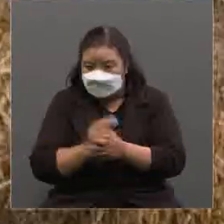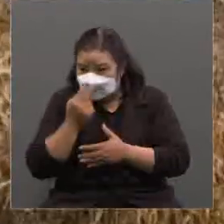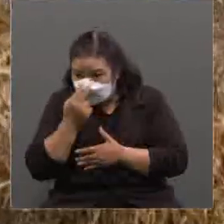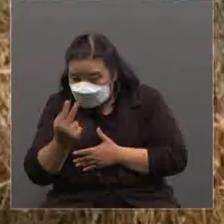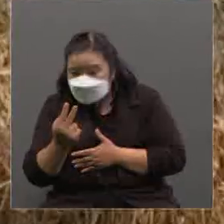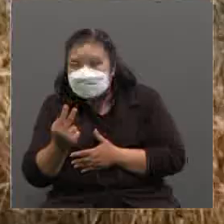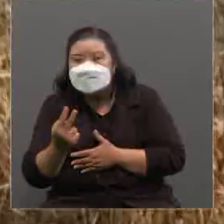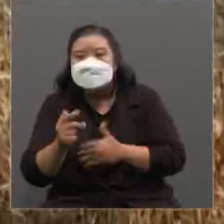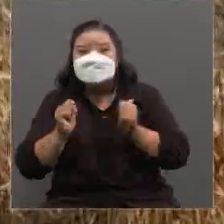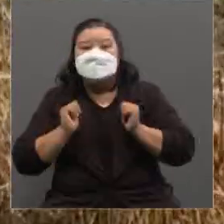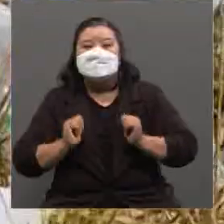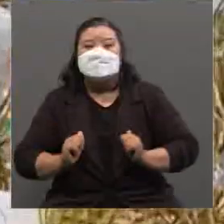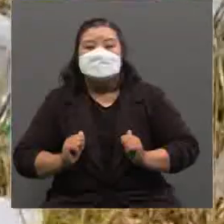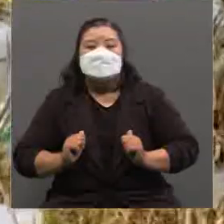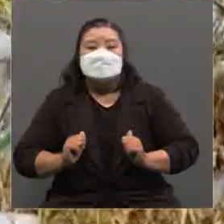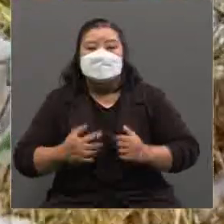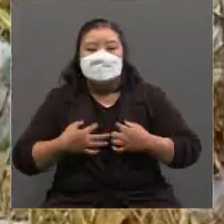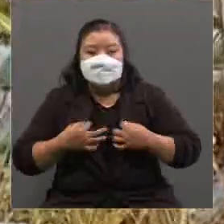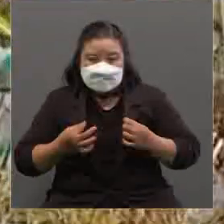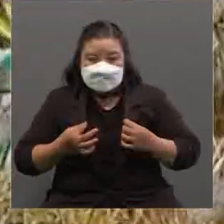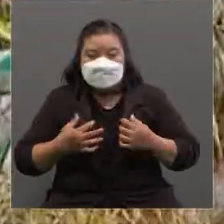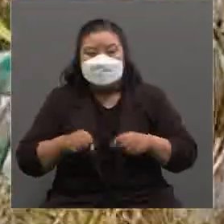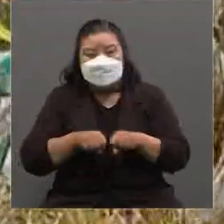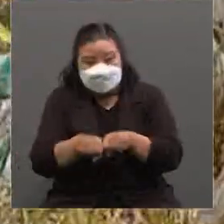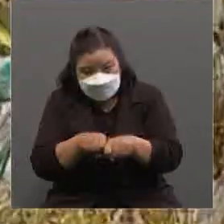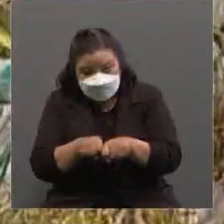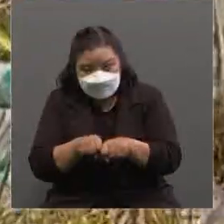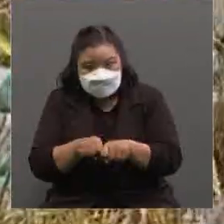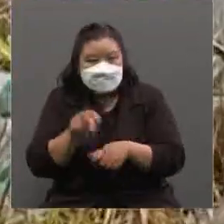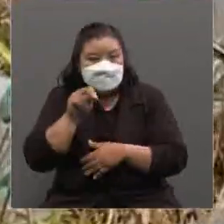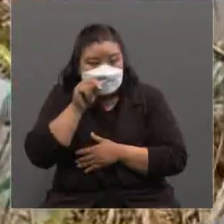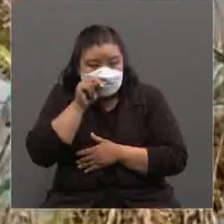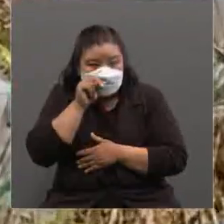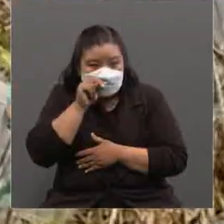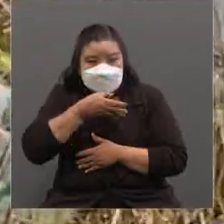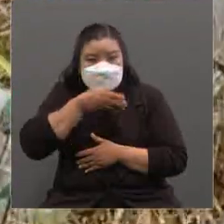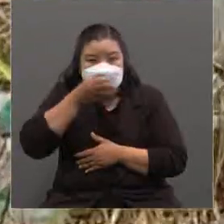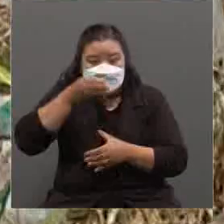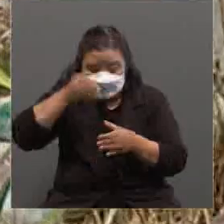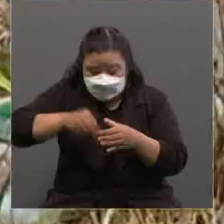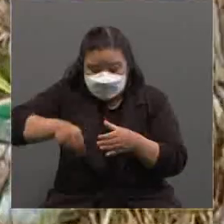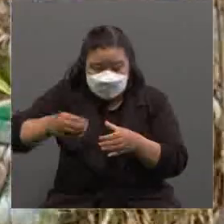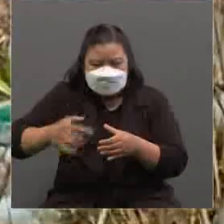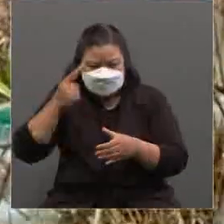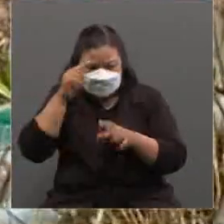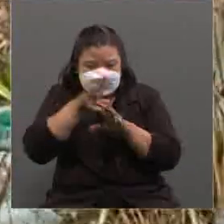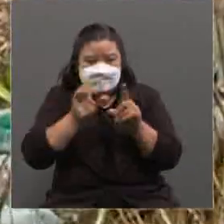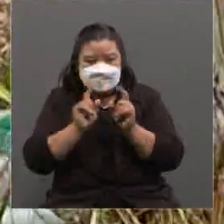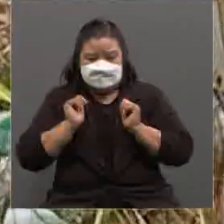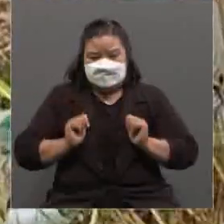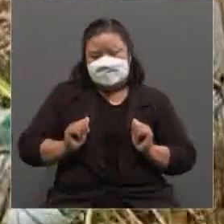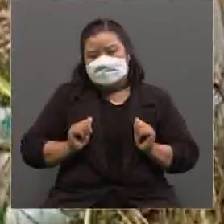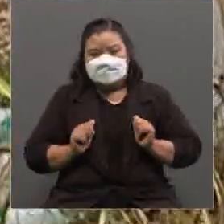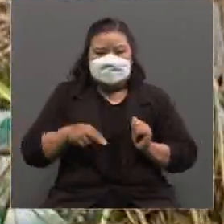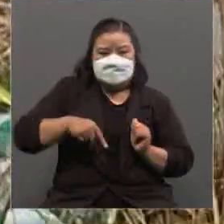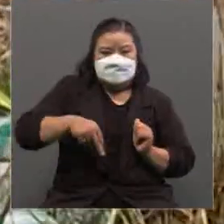กระเป๋าเป้ในเป้เนี่ยใส่เสื้อผ้ารองเท้าและขวดน้ำเยอะมากเหมือนเอาไว้เป็นเสบียงซึ่งดู